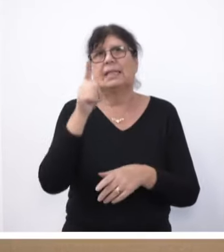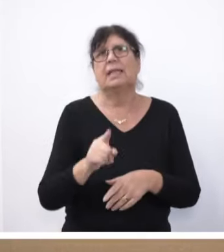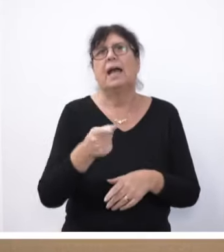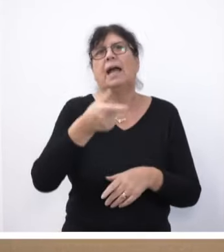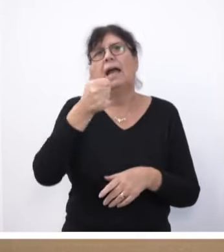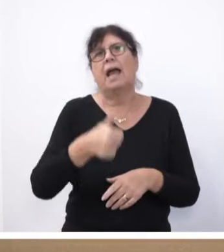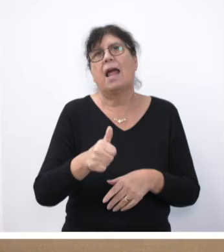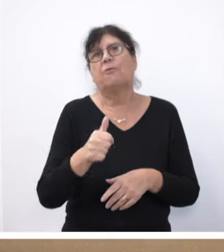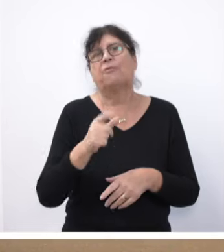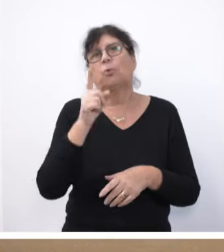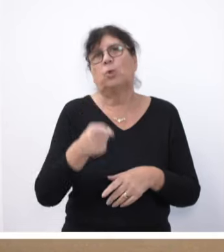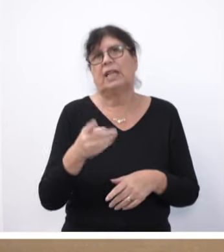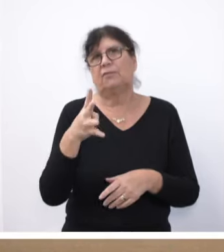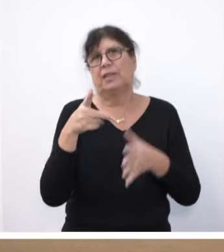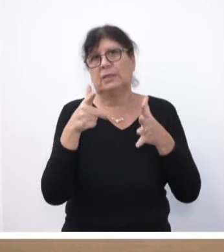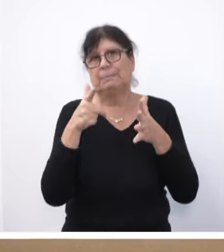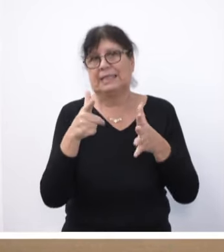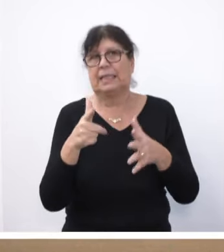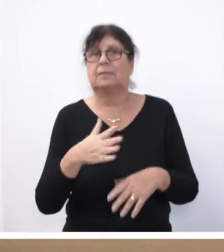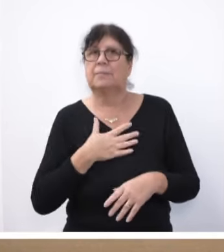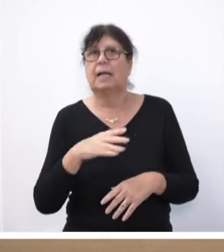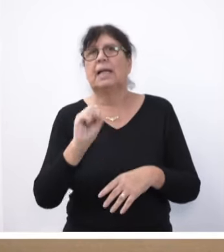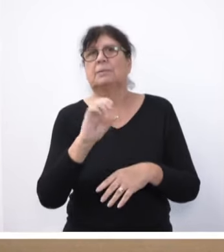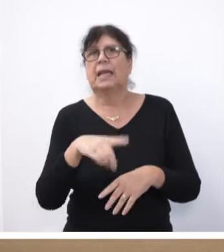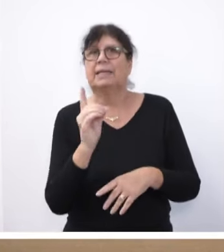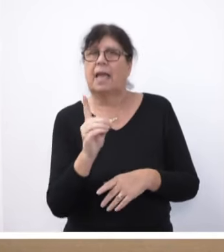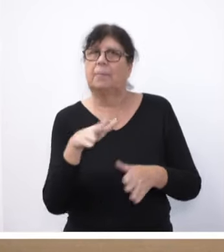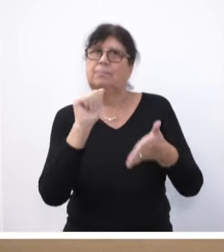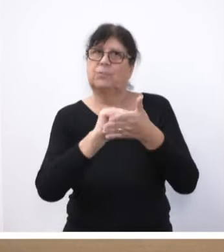17/1174, hat die SPD-Landtagsfraktion mit der Drucksache